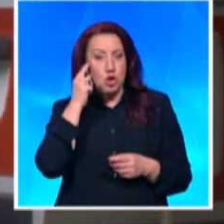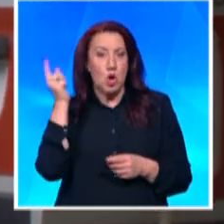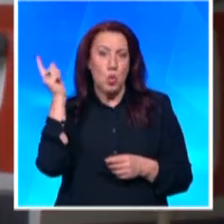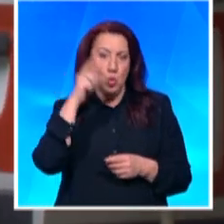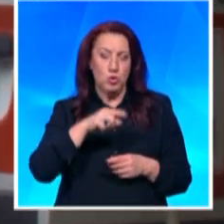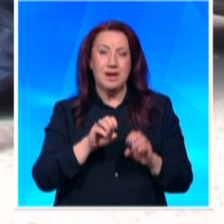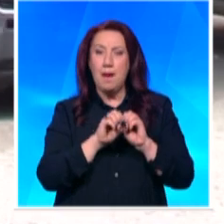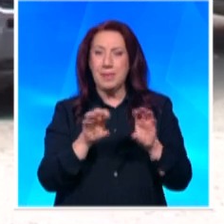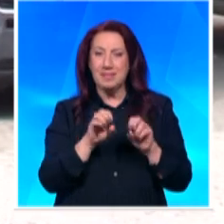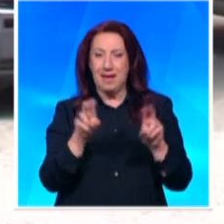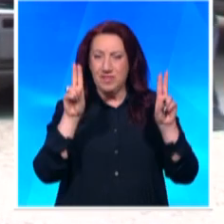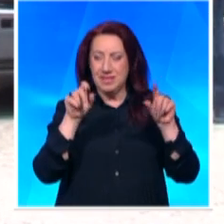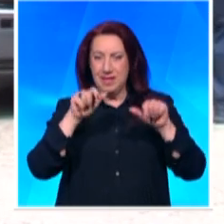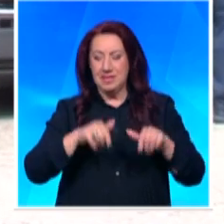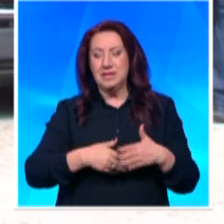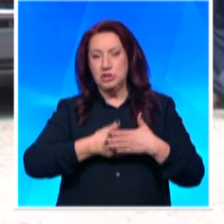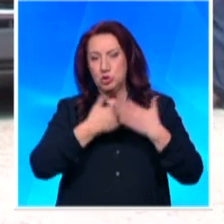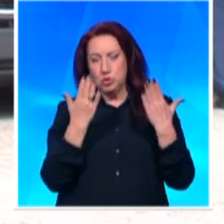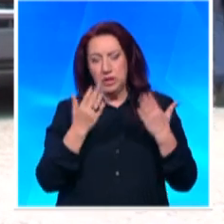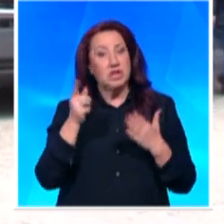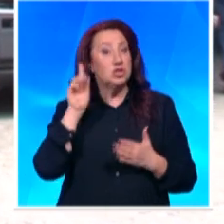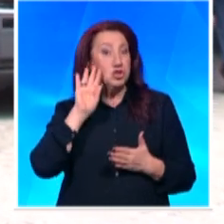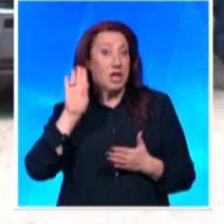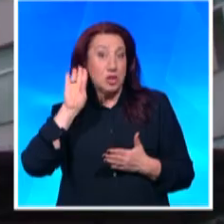предаването тази сутрин, където се очакват повече подробности.